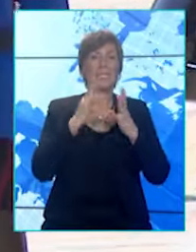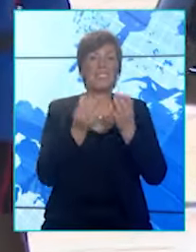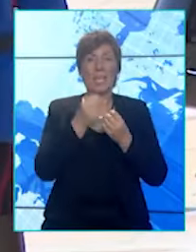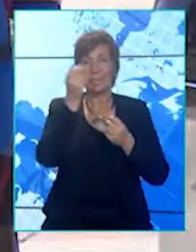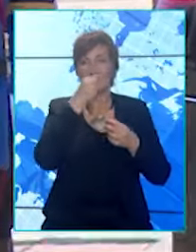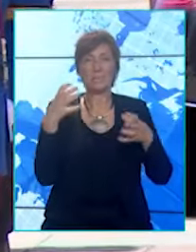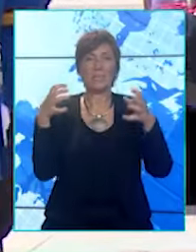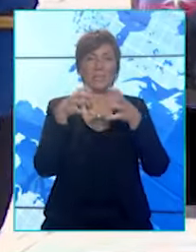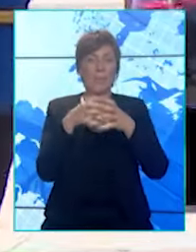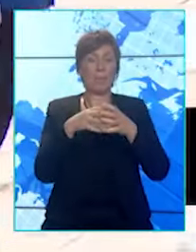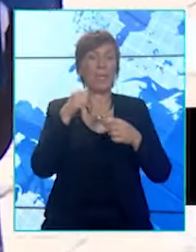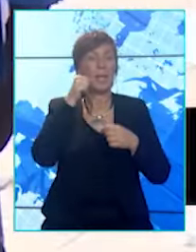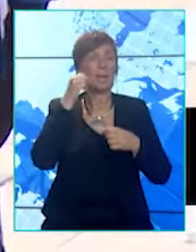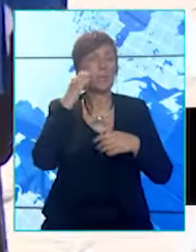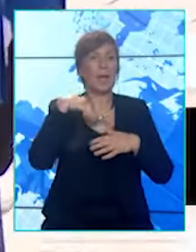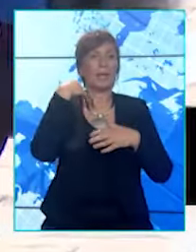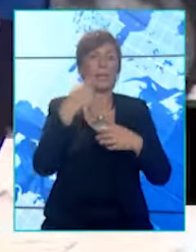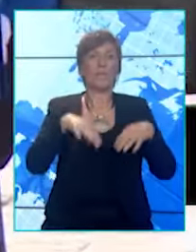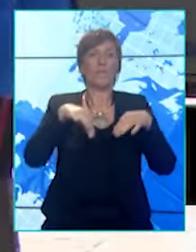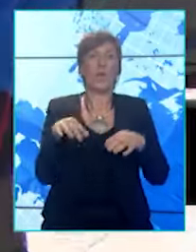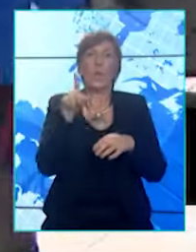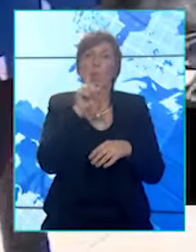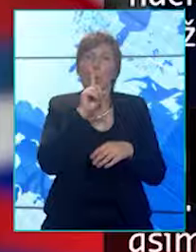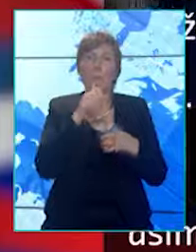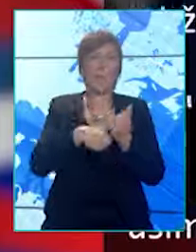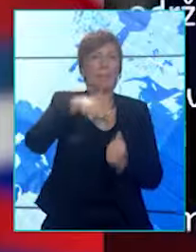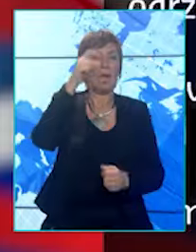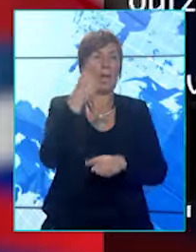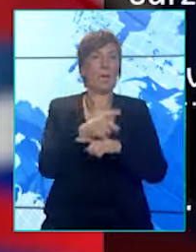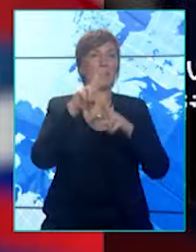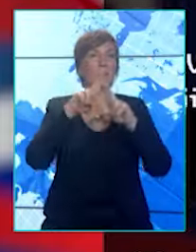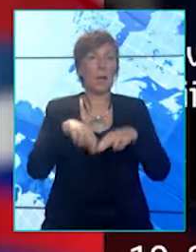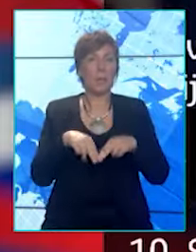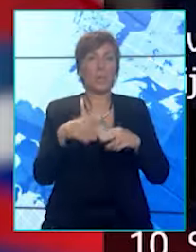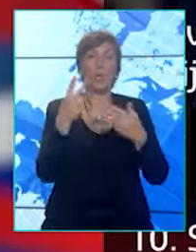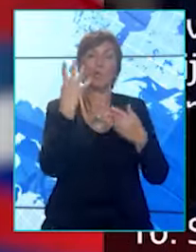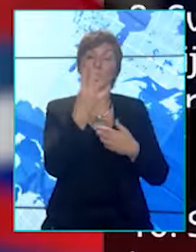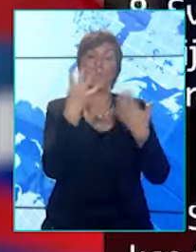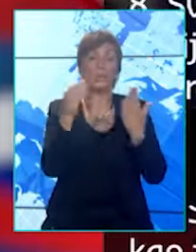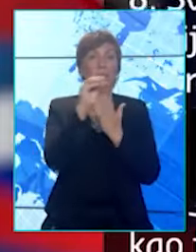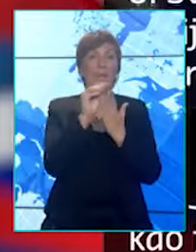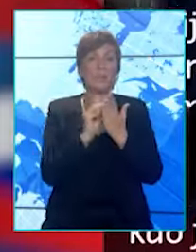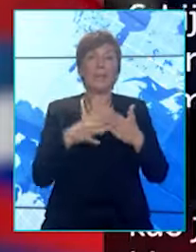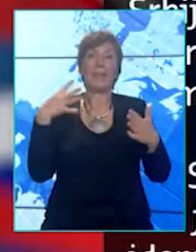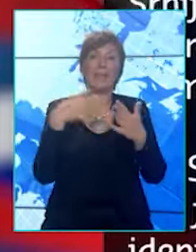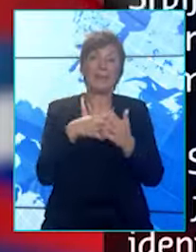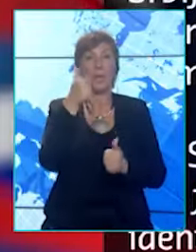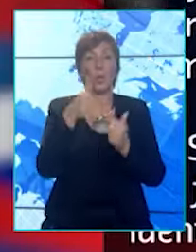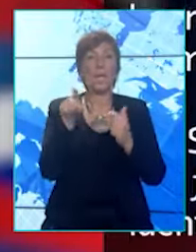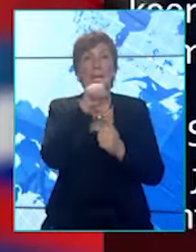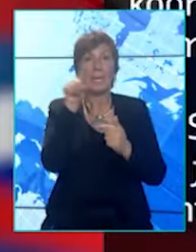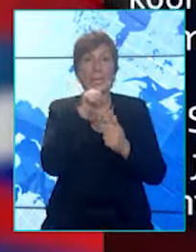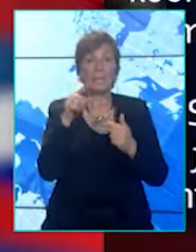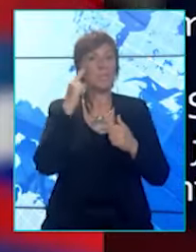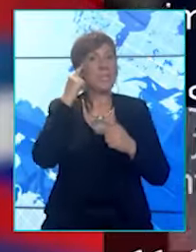Svesrpski sabor, dan kasnije, folklor utihnuo, deklaracija ostala. U 49 tačaka direktno ili između redova čita